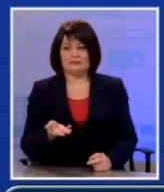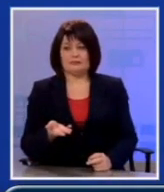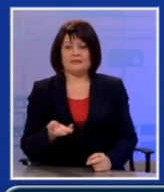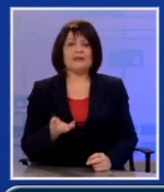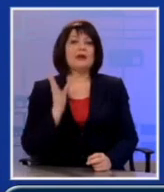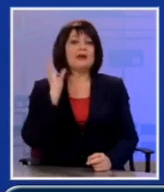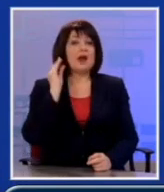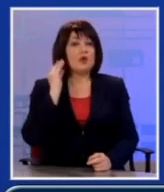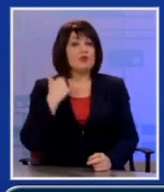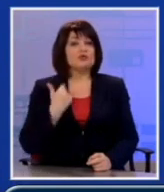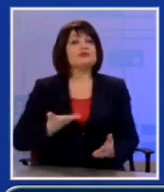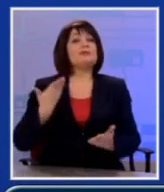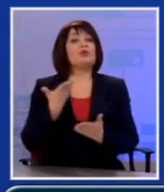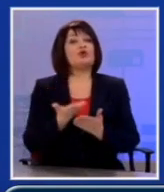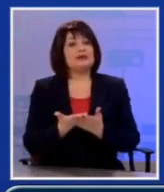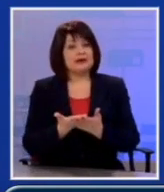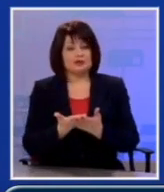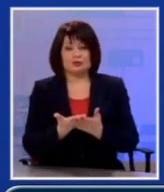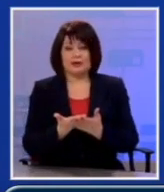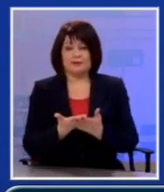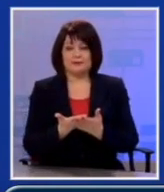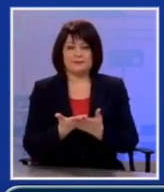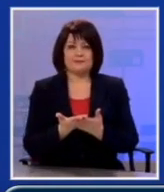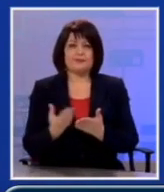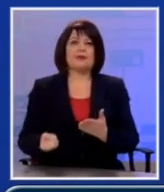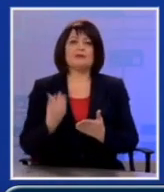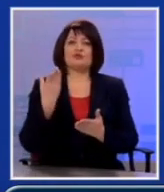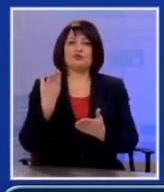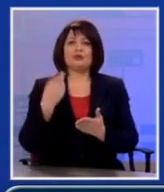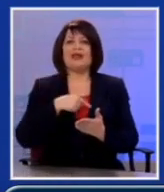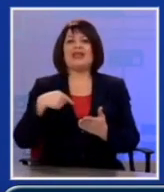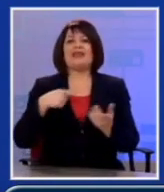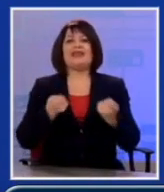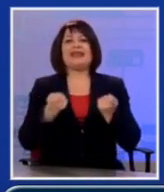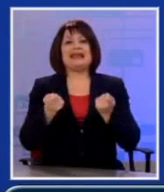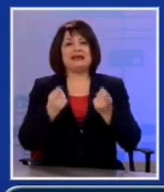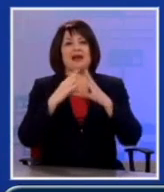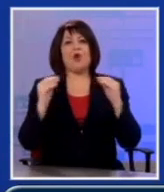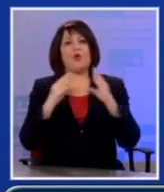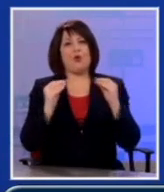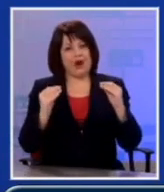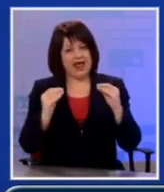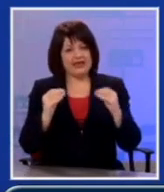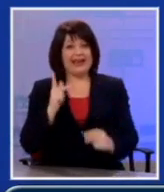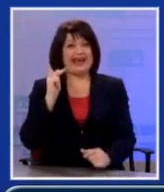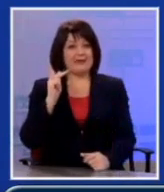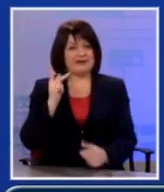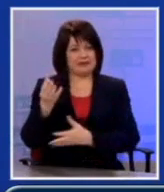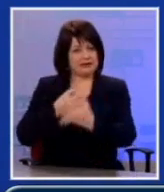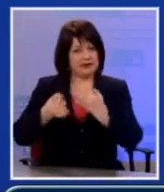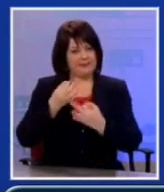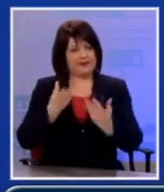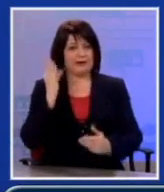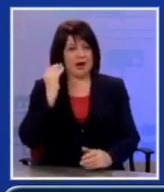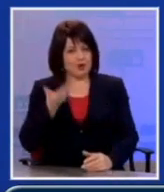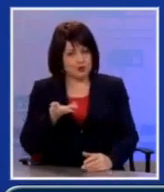ακούσει την προτινόμενη ως νέα διοικήτρια του ΟΑΕΔ, την κυρία Καραμεσίνη.